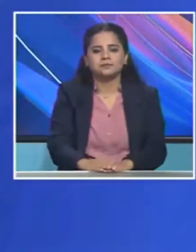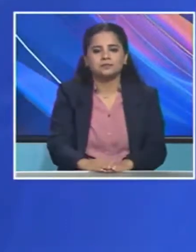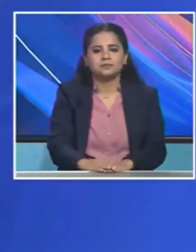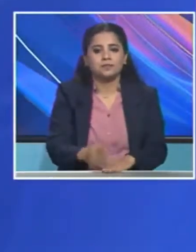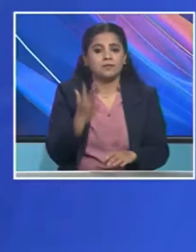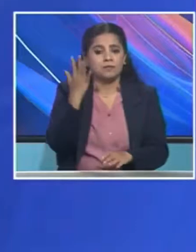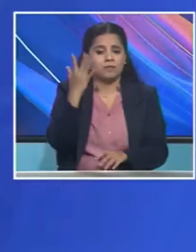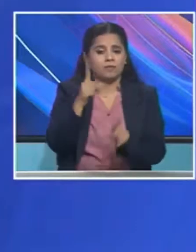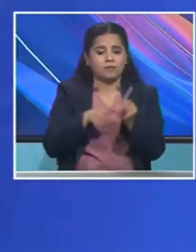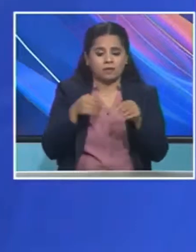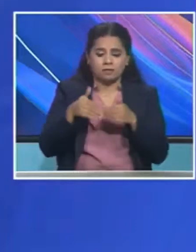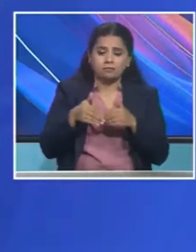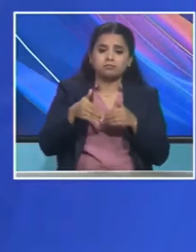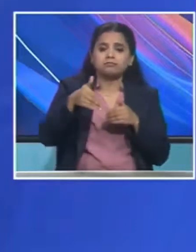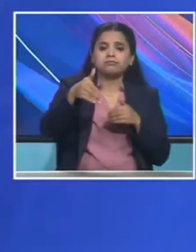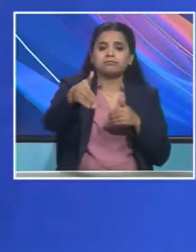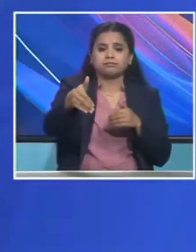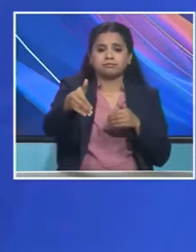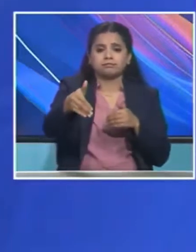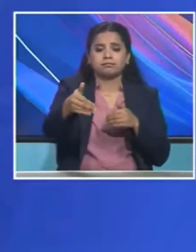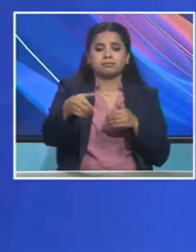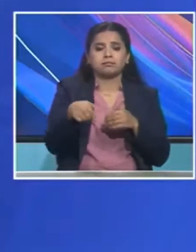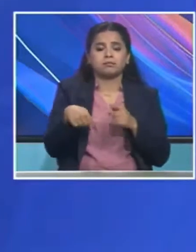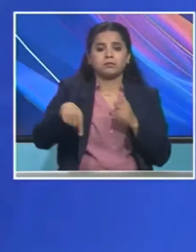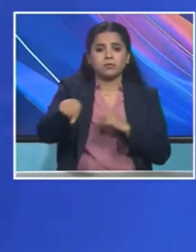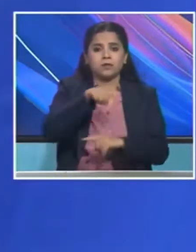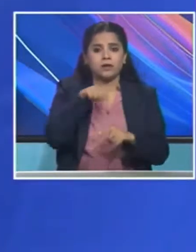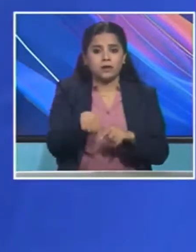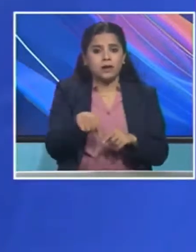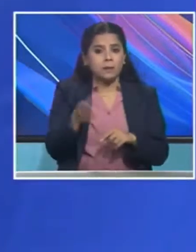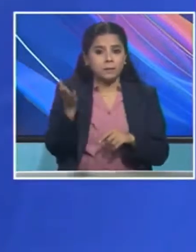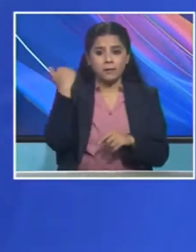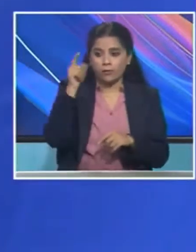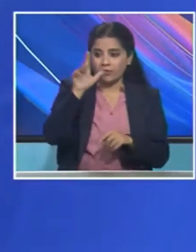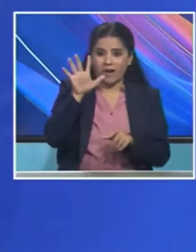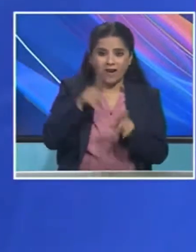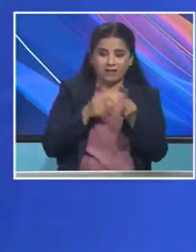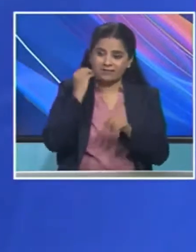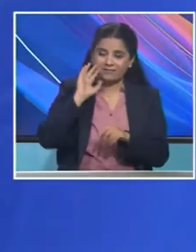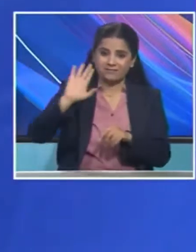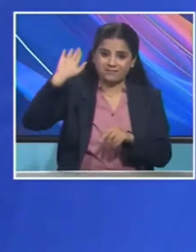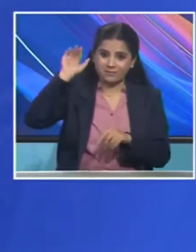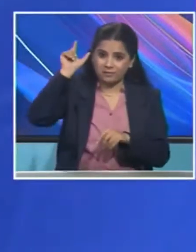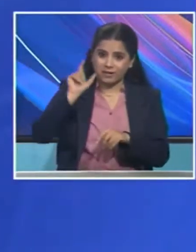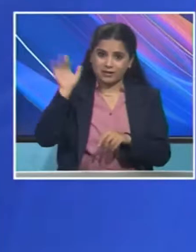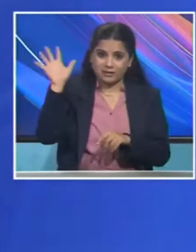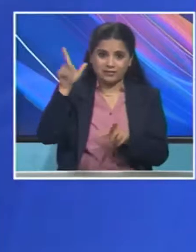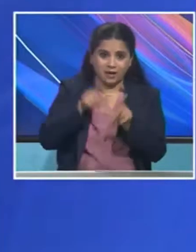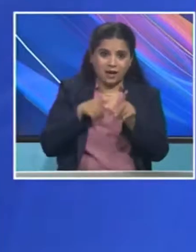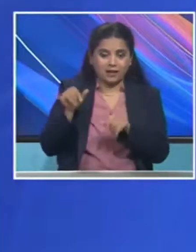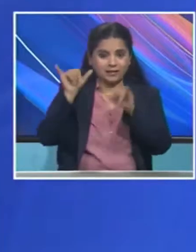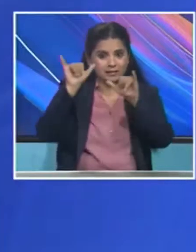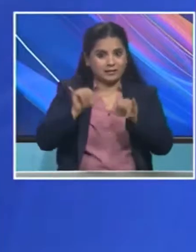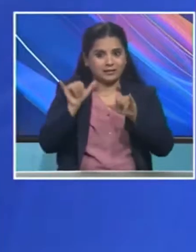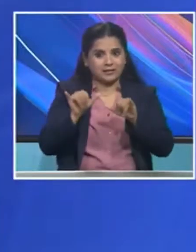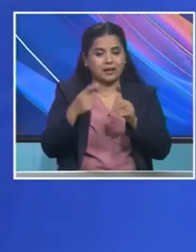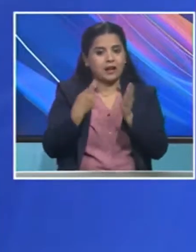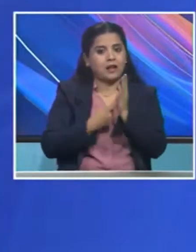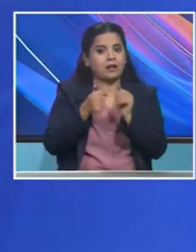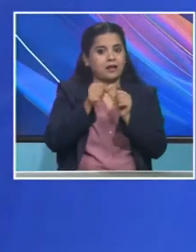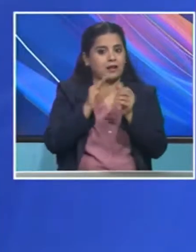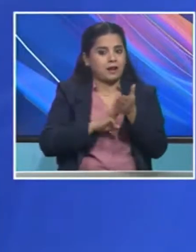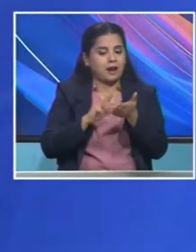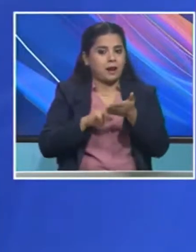5 वर्षों तक निवर्तमान राष्ट्रपति श्री रामनाथ कोविंद का आधिकारिक निवास रहा राष्ट्रपति